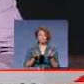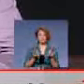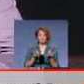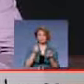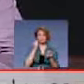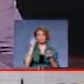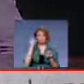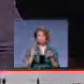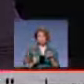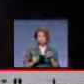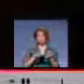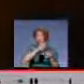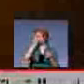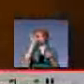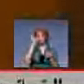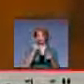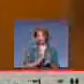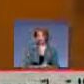إنس ولا جن.